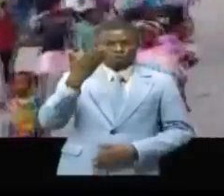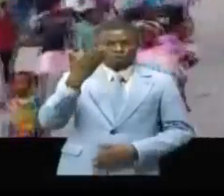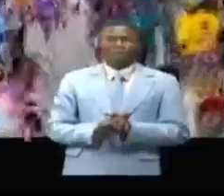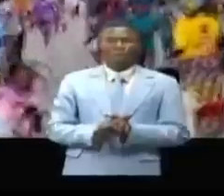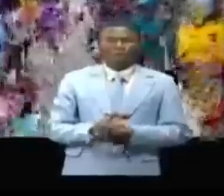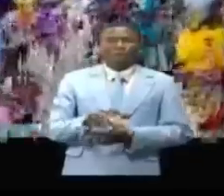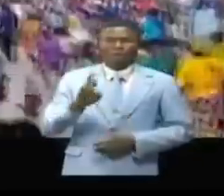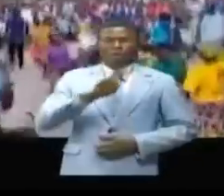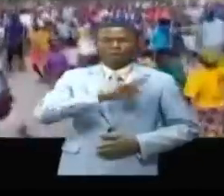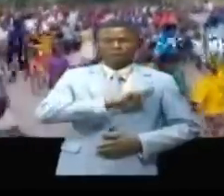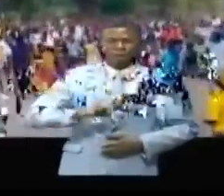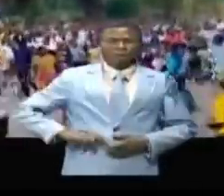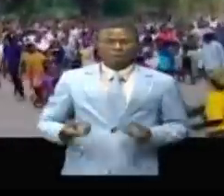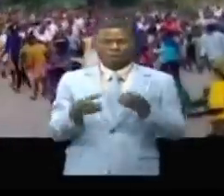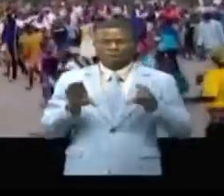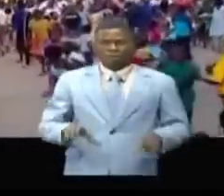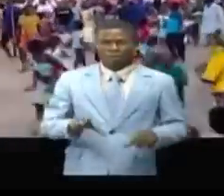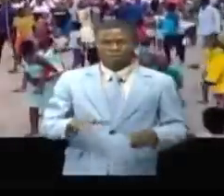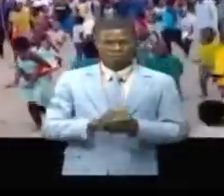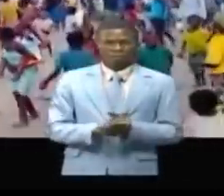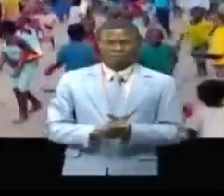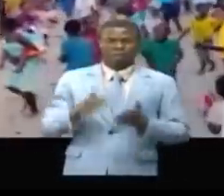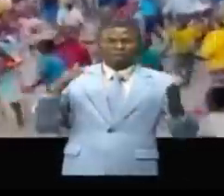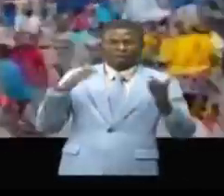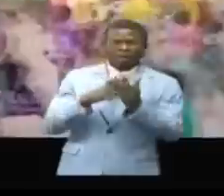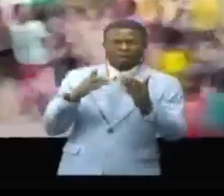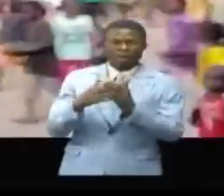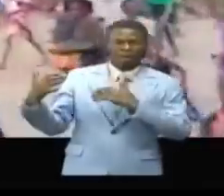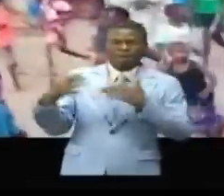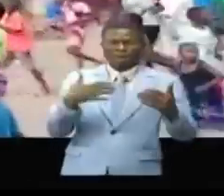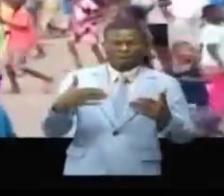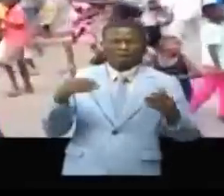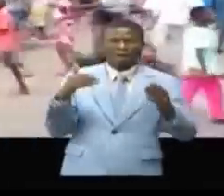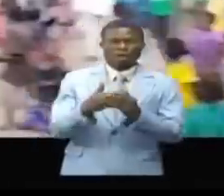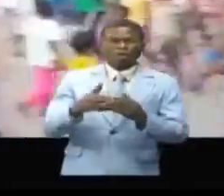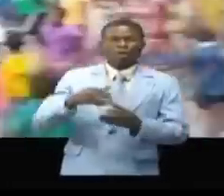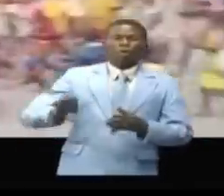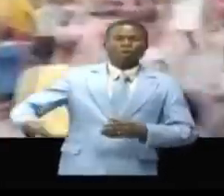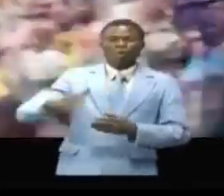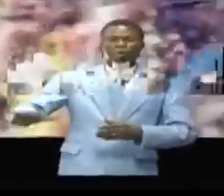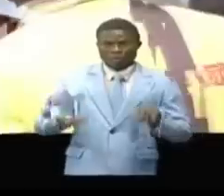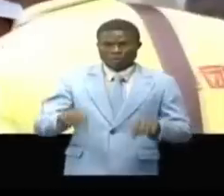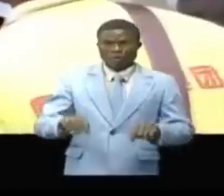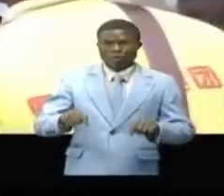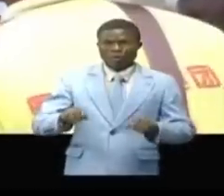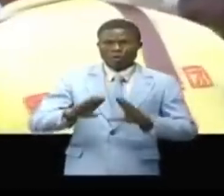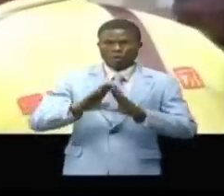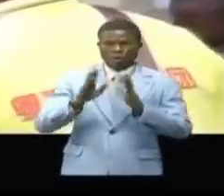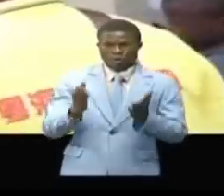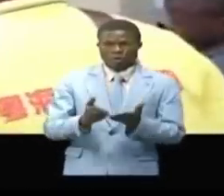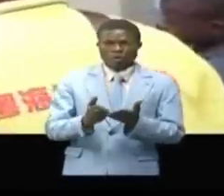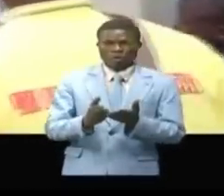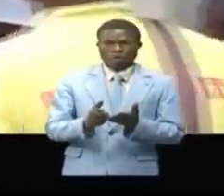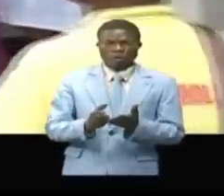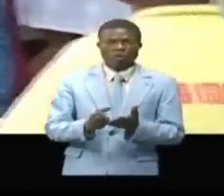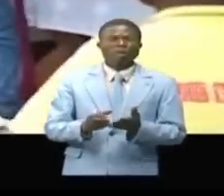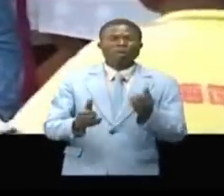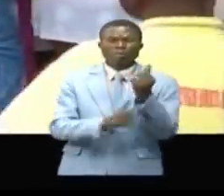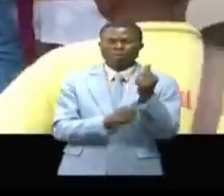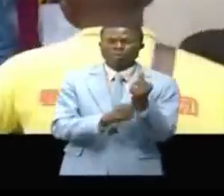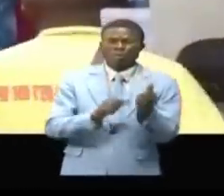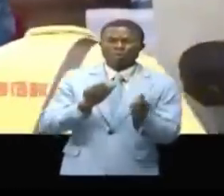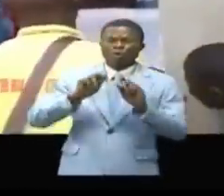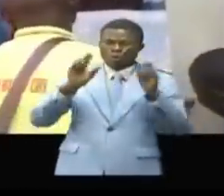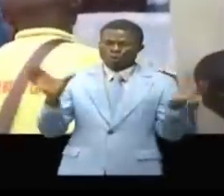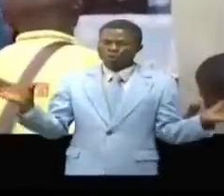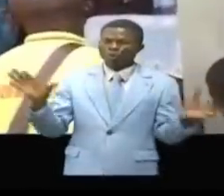Reportage. La démocratie du Congo fait face à une guerre barbare d'agression rwandaise. Aujourd'hui, tous les filles et fils sont mobilisés